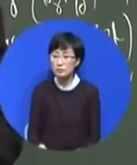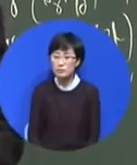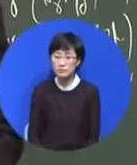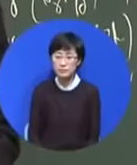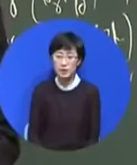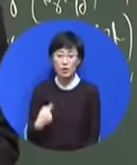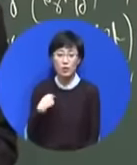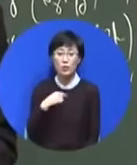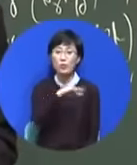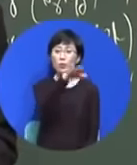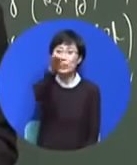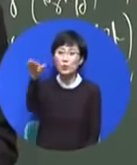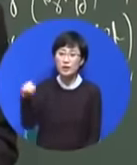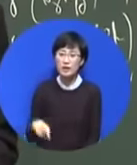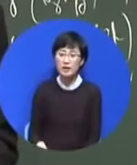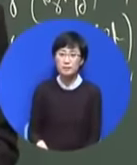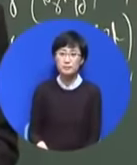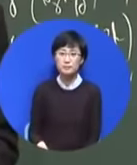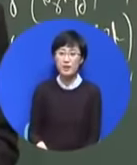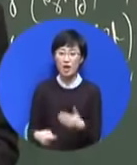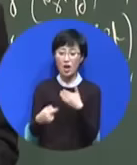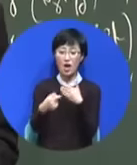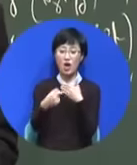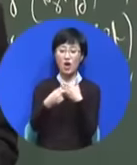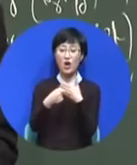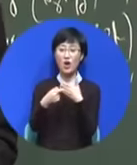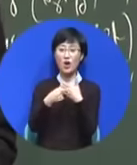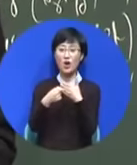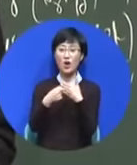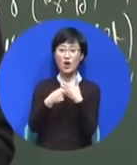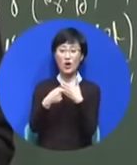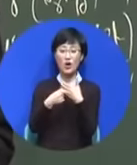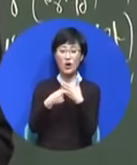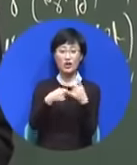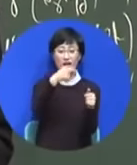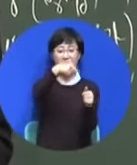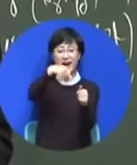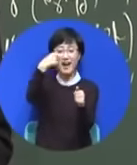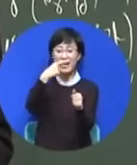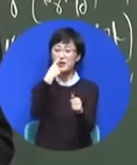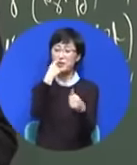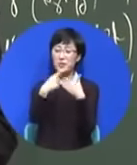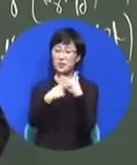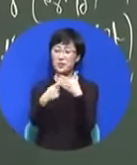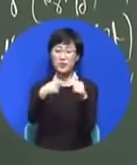교육보다 우리의 뒷모습을 보고 깨닫는 교육이 더 큰